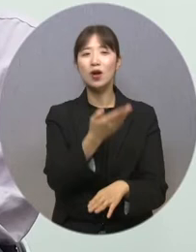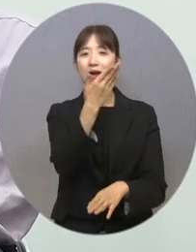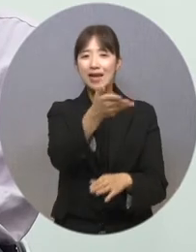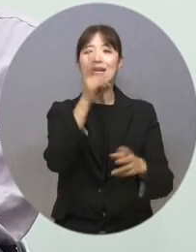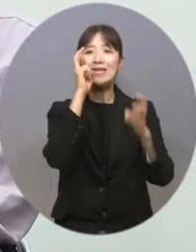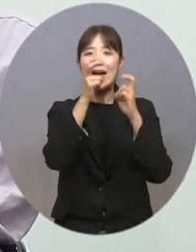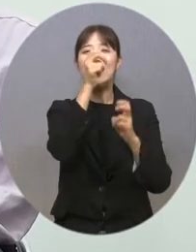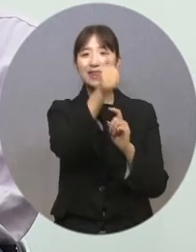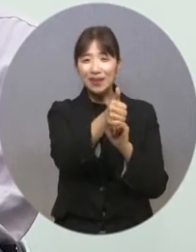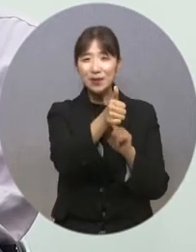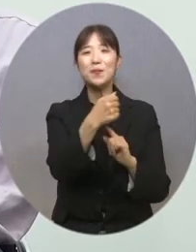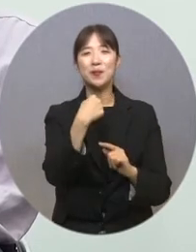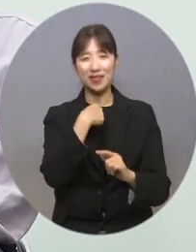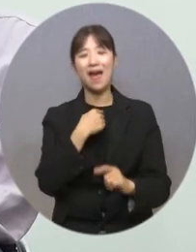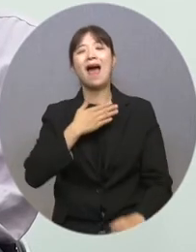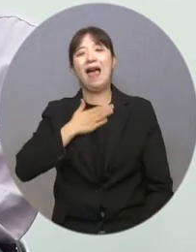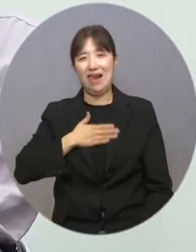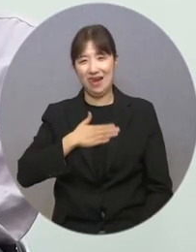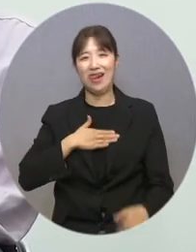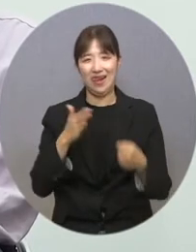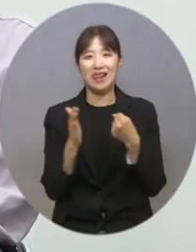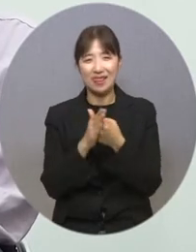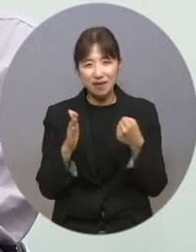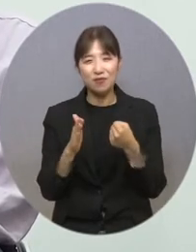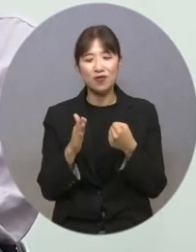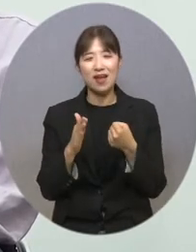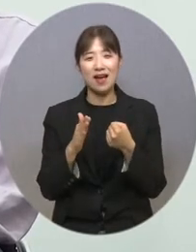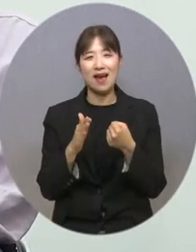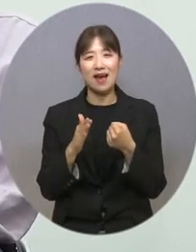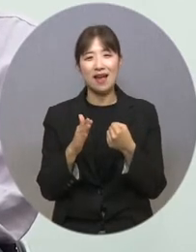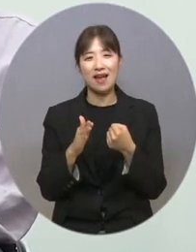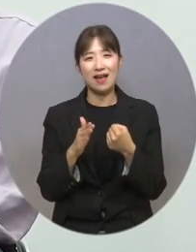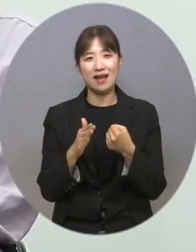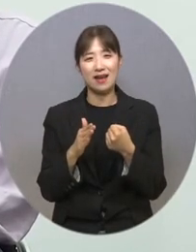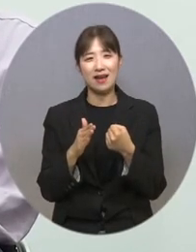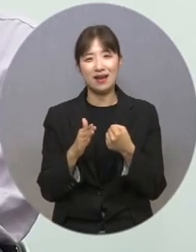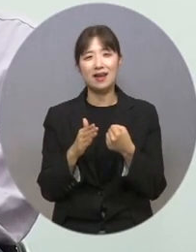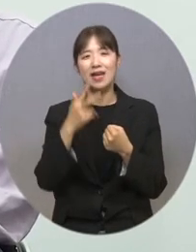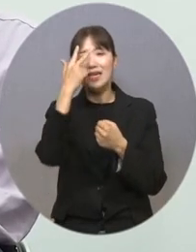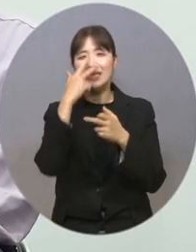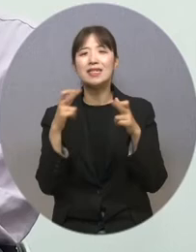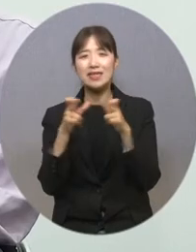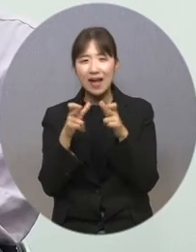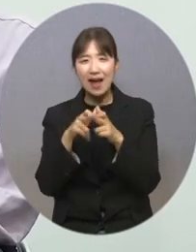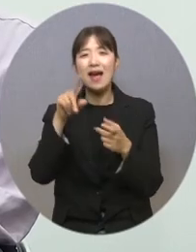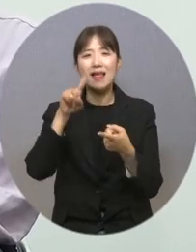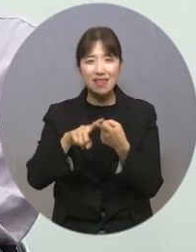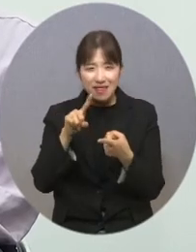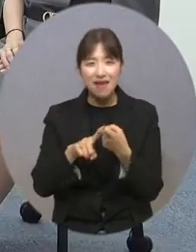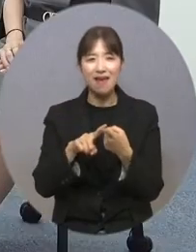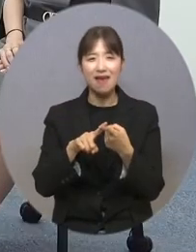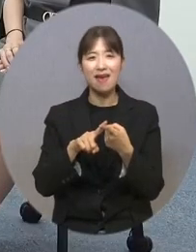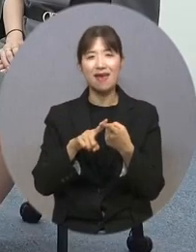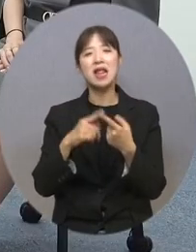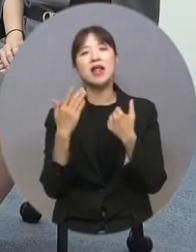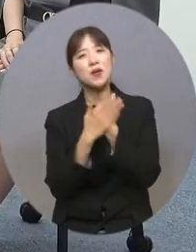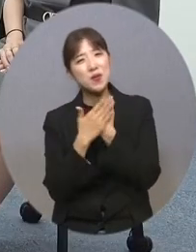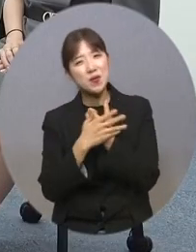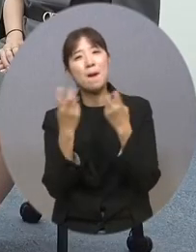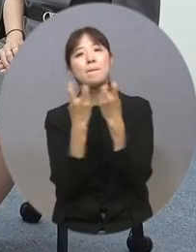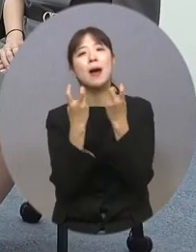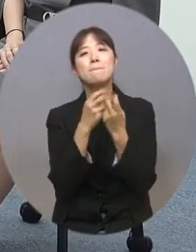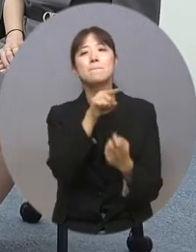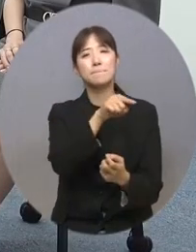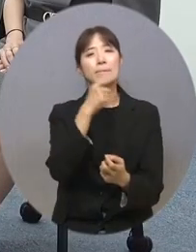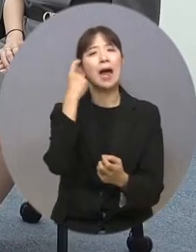지는데 사장님들이 이걸 아니기 때문에 아 네 뭐라고 해야 돼서 시약장 일들에 대해 해야되는 운영 철학이나 이런 것들이 확실하게